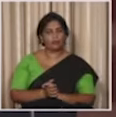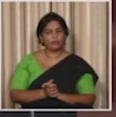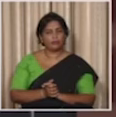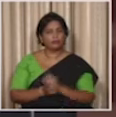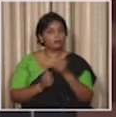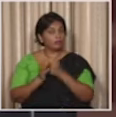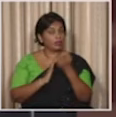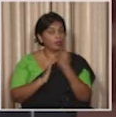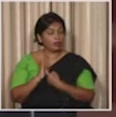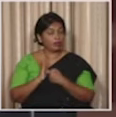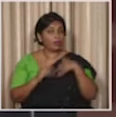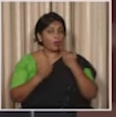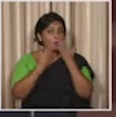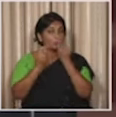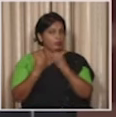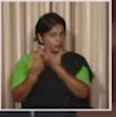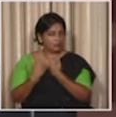ඔබතුමා ගන්න නීතිපතිගේ උපදෙස්